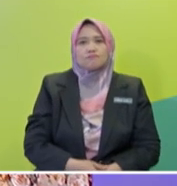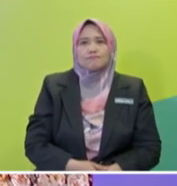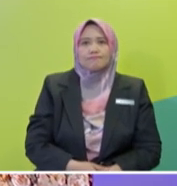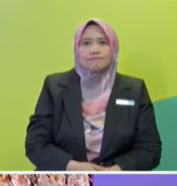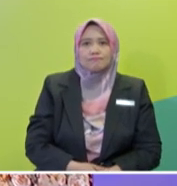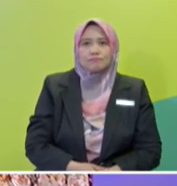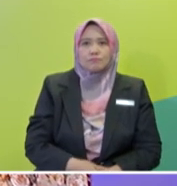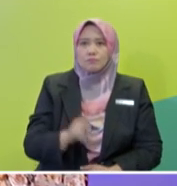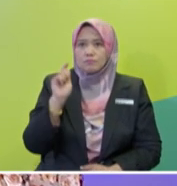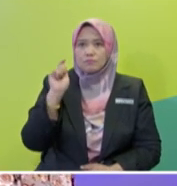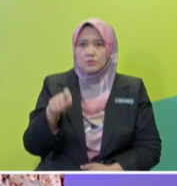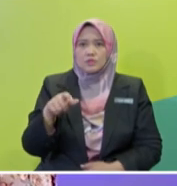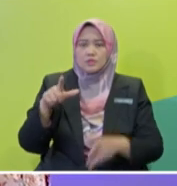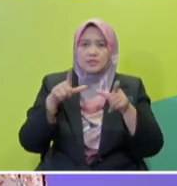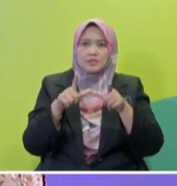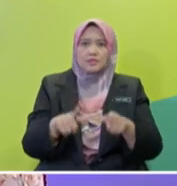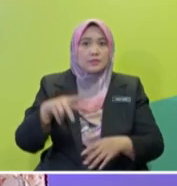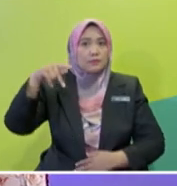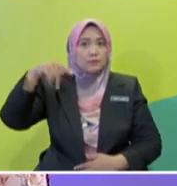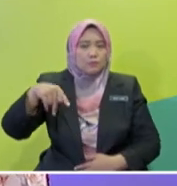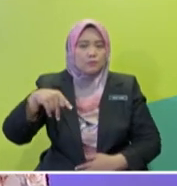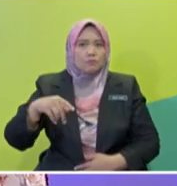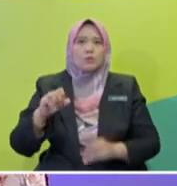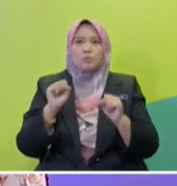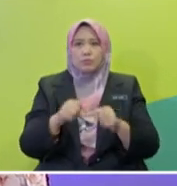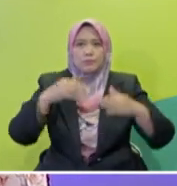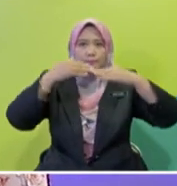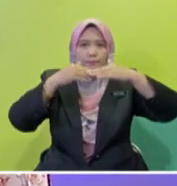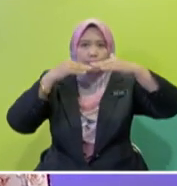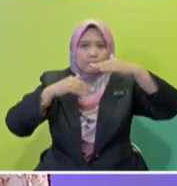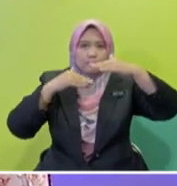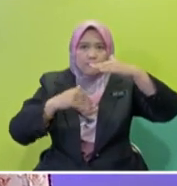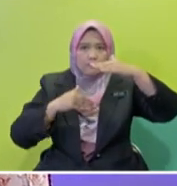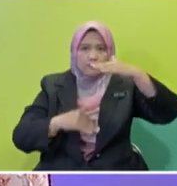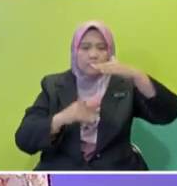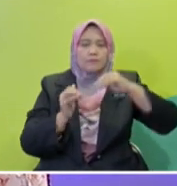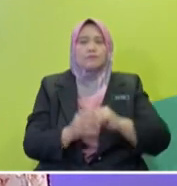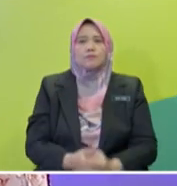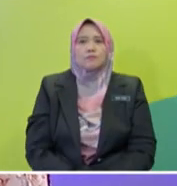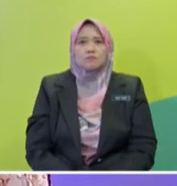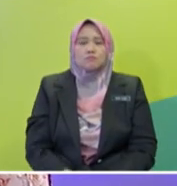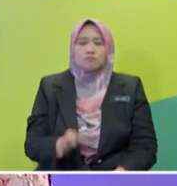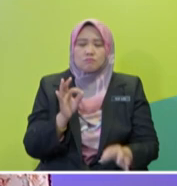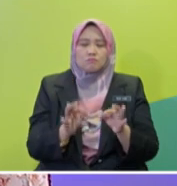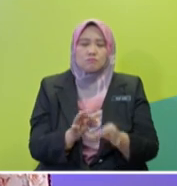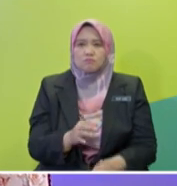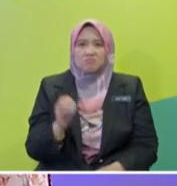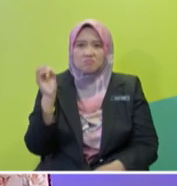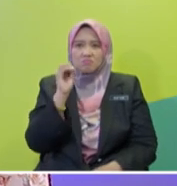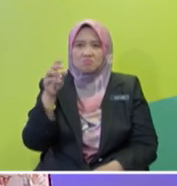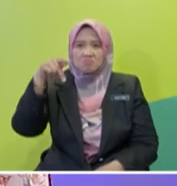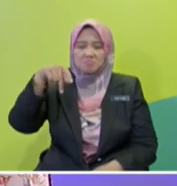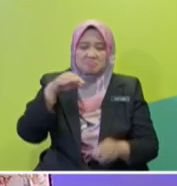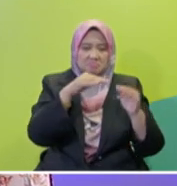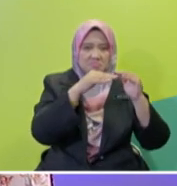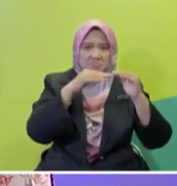takkan nampak seperti paparan yang sekarang jadi pentingnya penggunaan teks paragraf tadi itu tag P dan juga penutup untuk